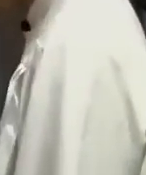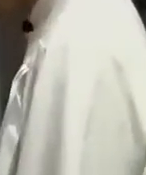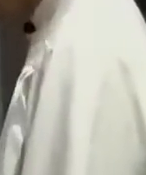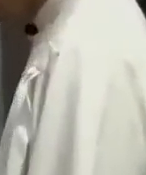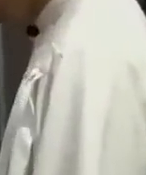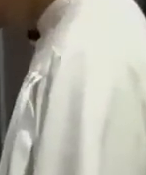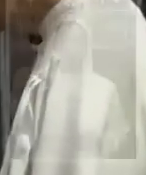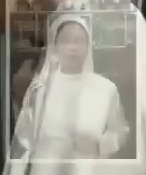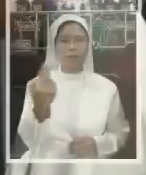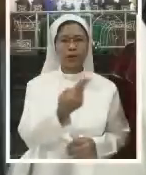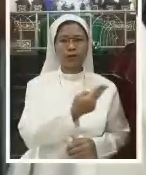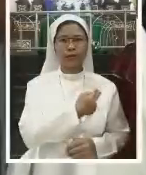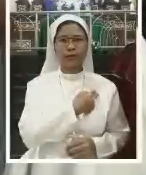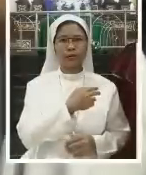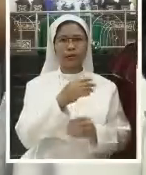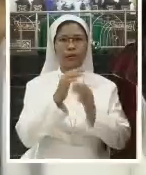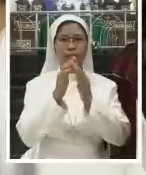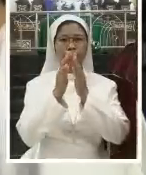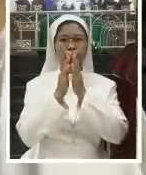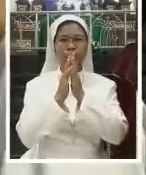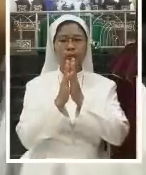Mamibig kita,